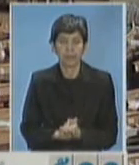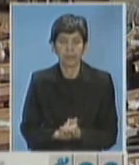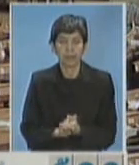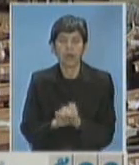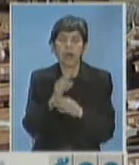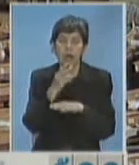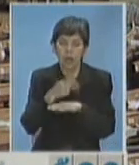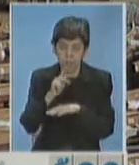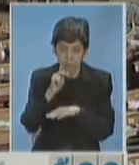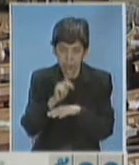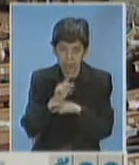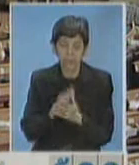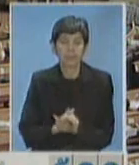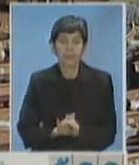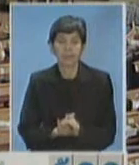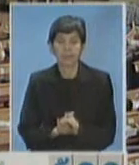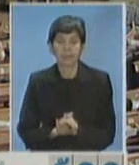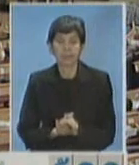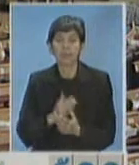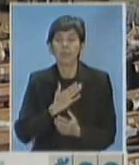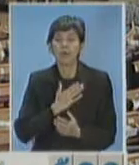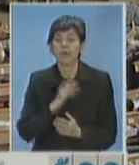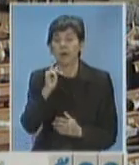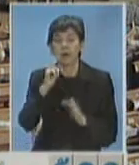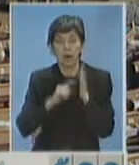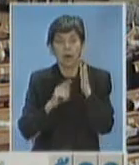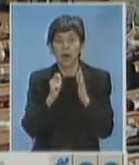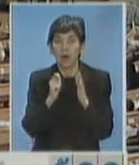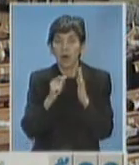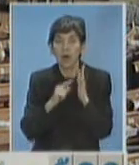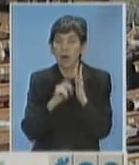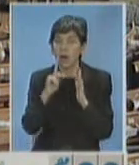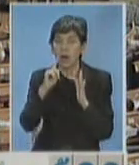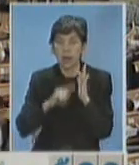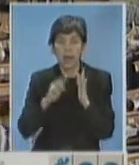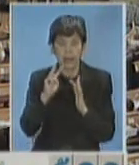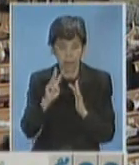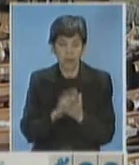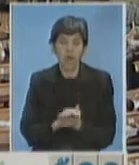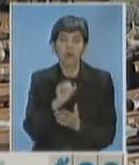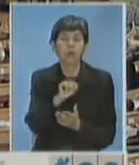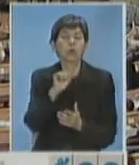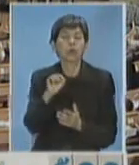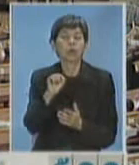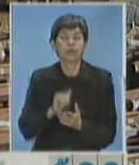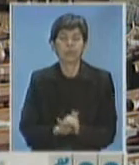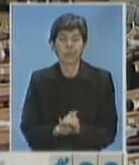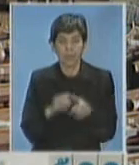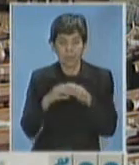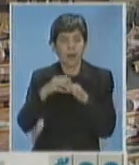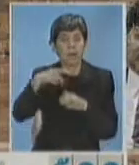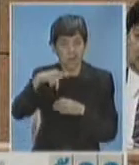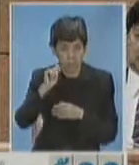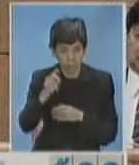กราบเรียนท่านประธานสภาที่เคารพกับผมก่อแก้วเป็นทองสมาชิกสภาผู้แทนราษฎรพรรคเพื่อ